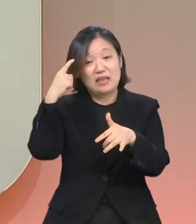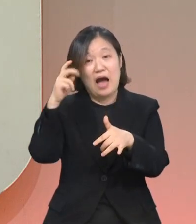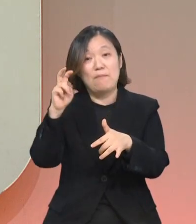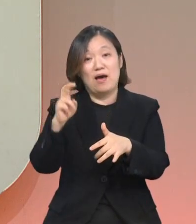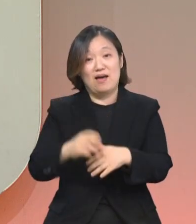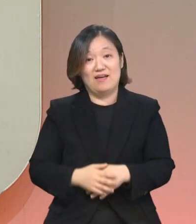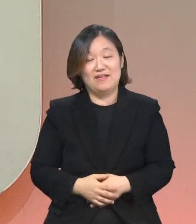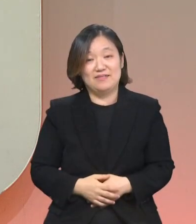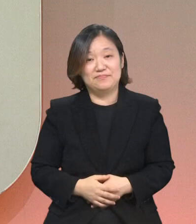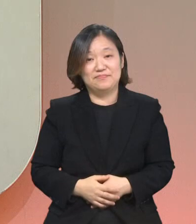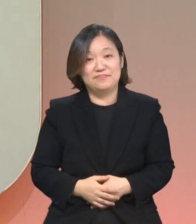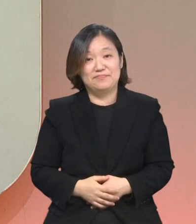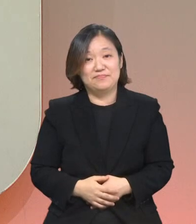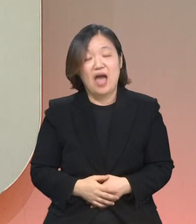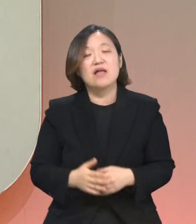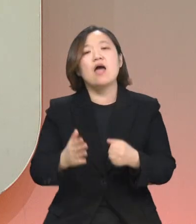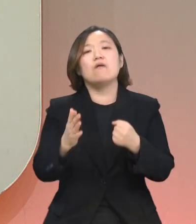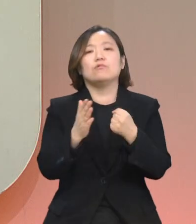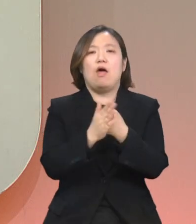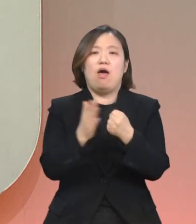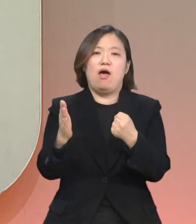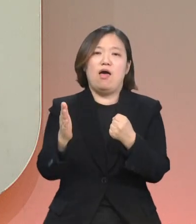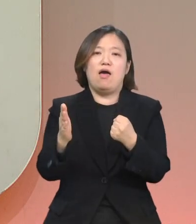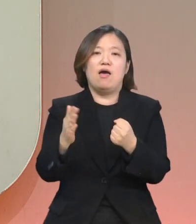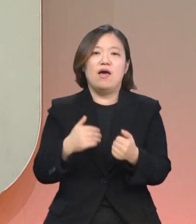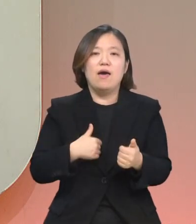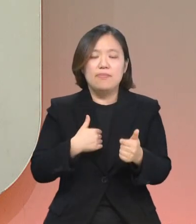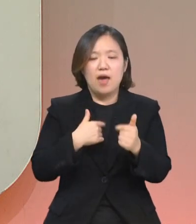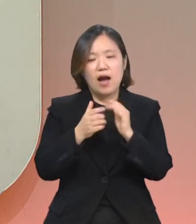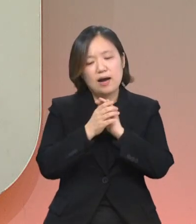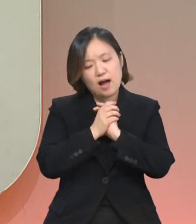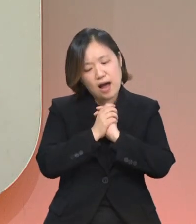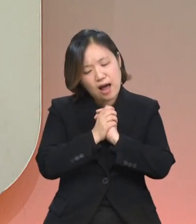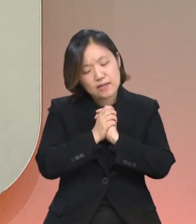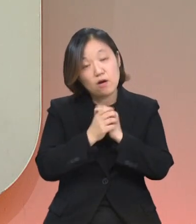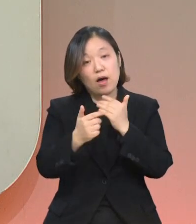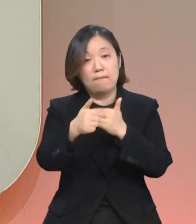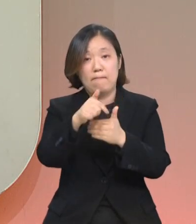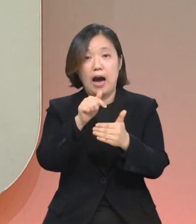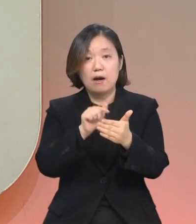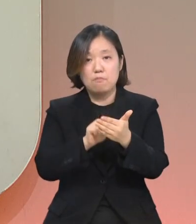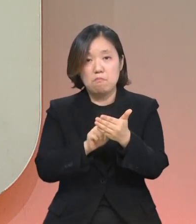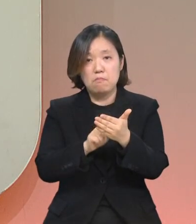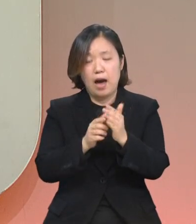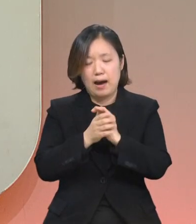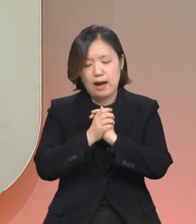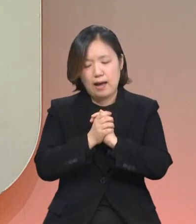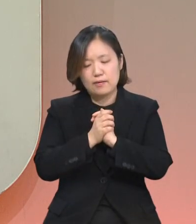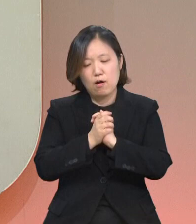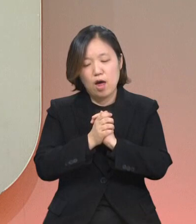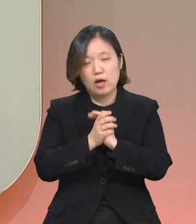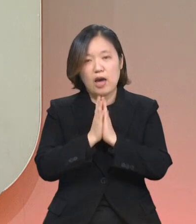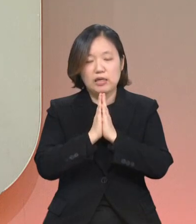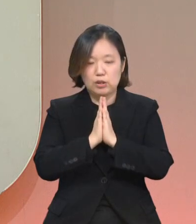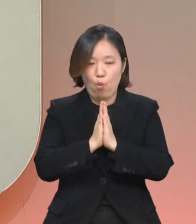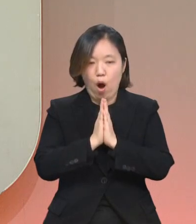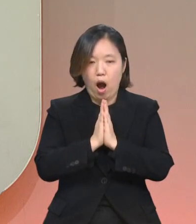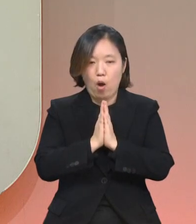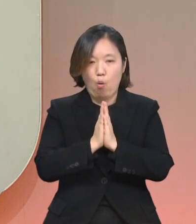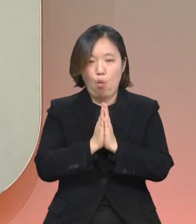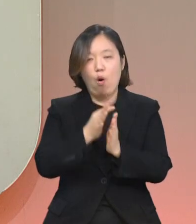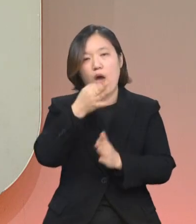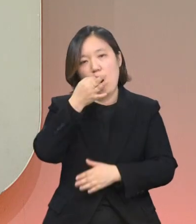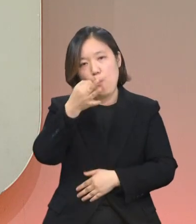견해로는 근데 정말 간절하게 기도하고 염불해서 수행을 해서 뭔가